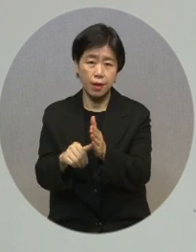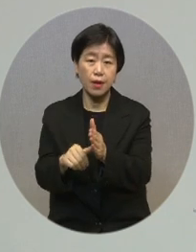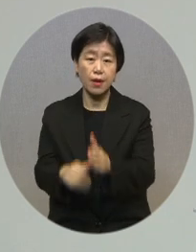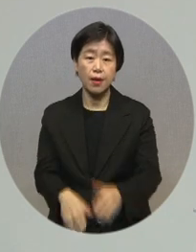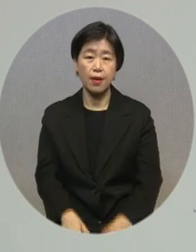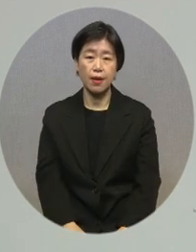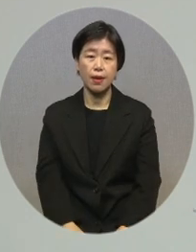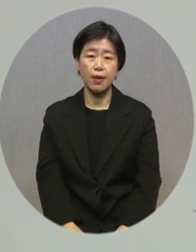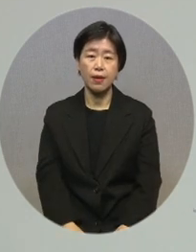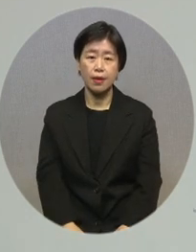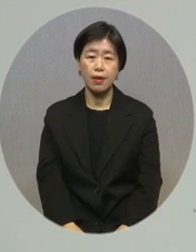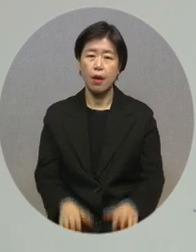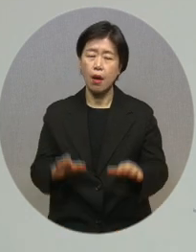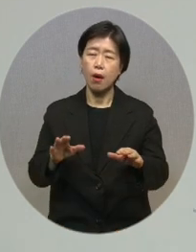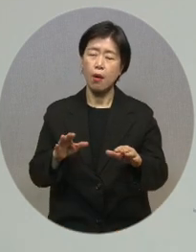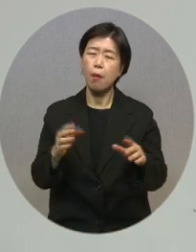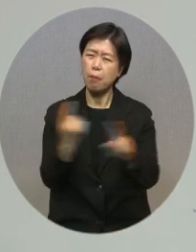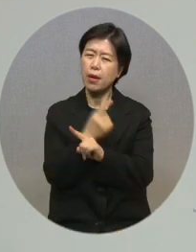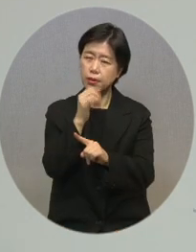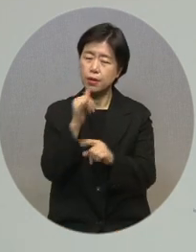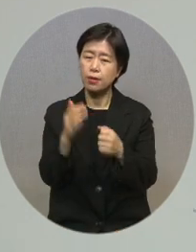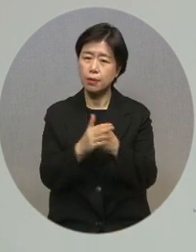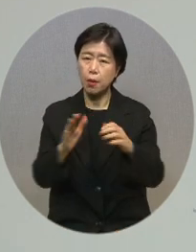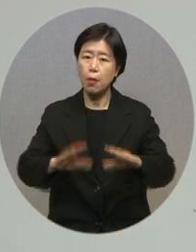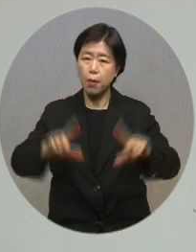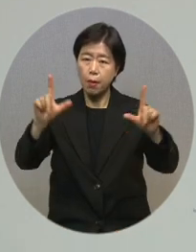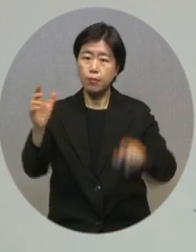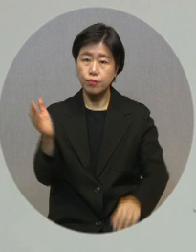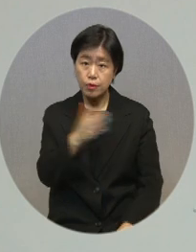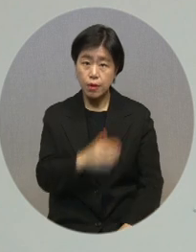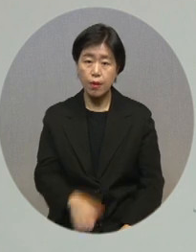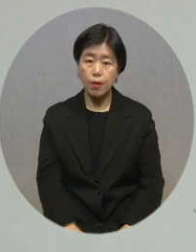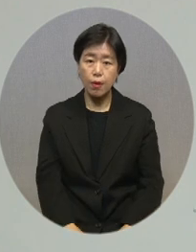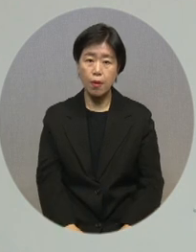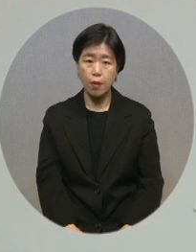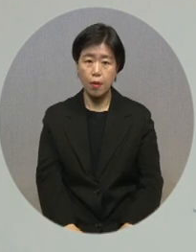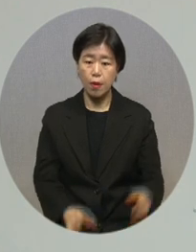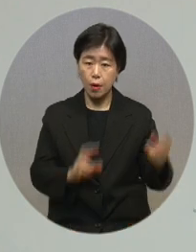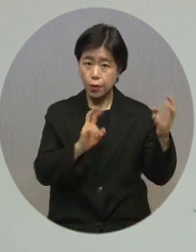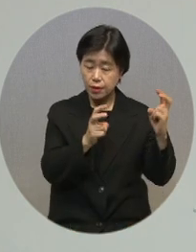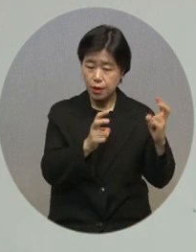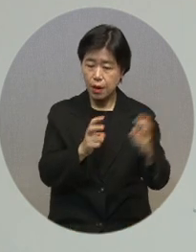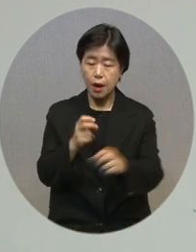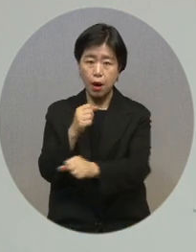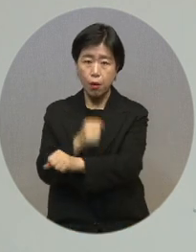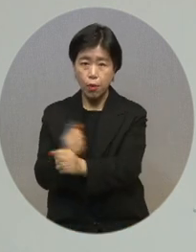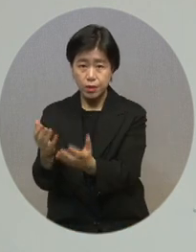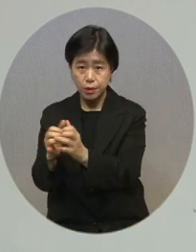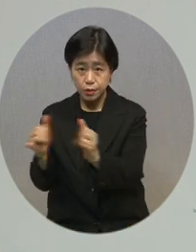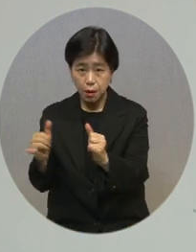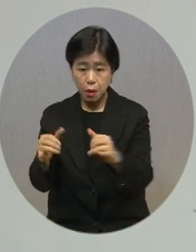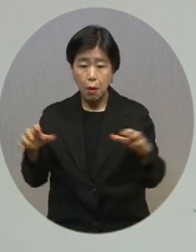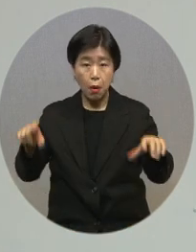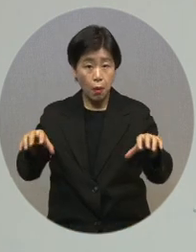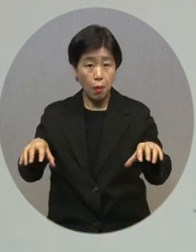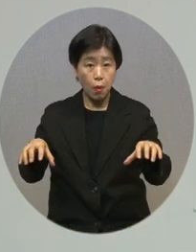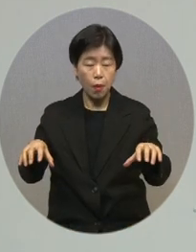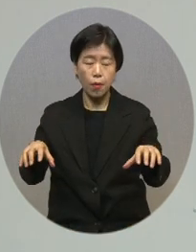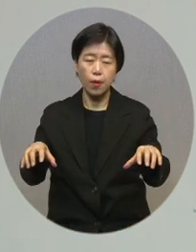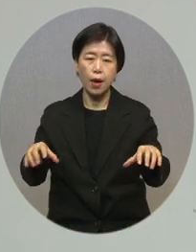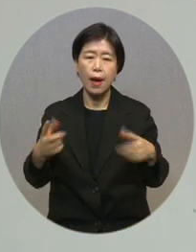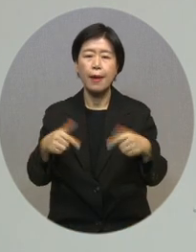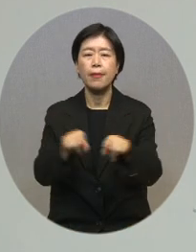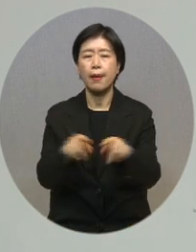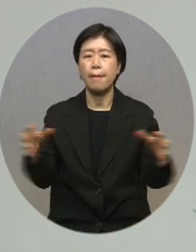그랬죠. 올해부터는 그 노사정 사회적 대화를 통해서 노동시장 이중구조 개선과 노동유연화 과제를 좀 논의할 수 있는